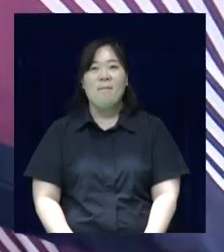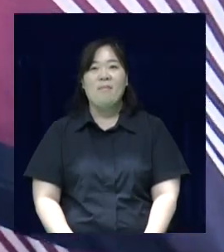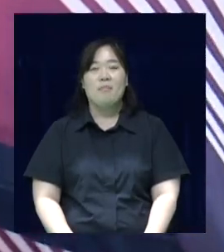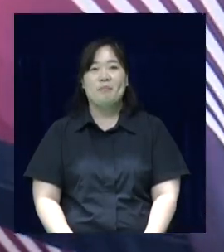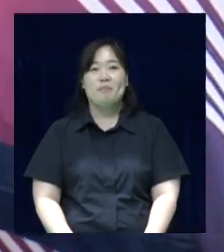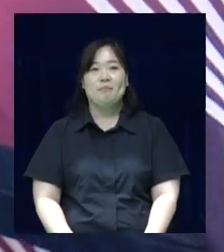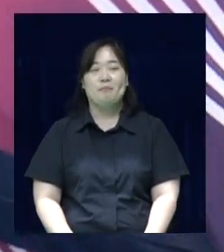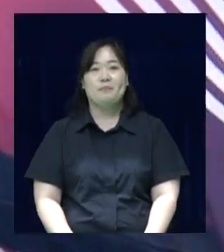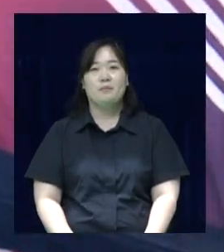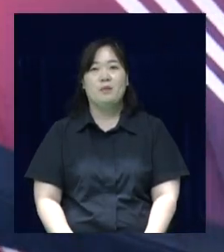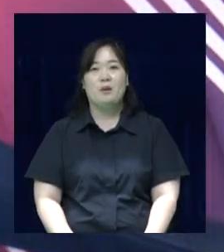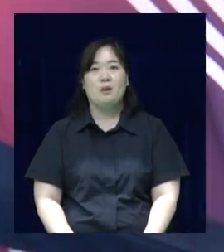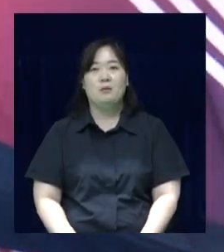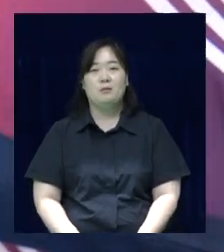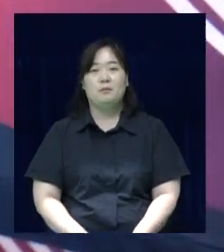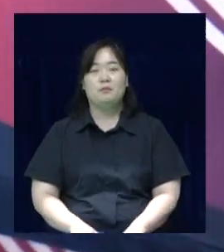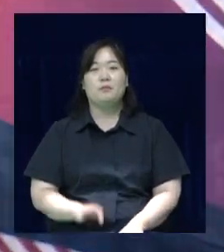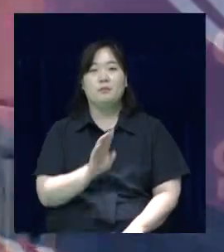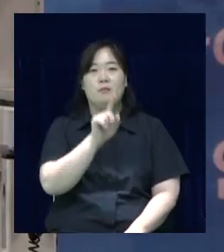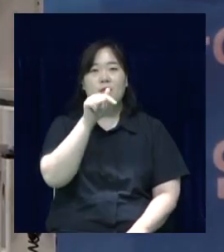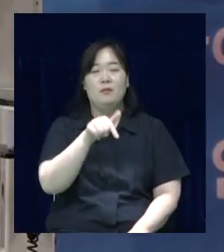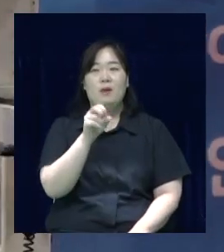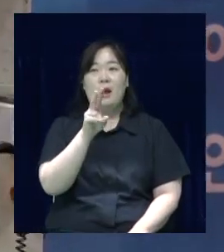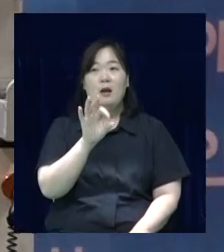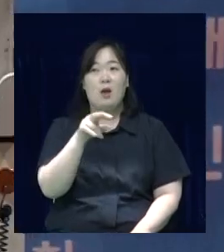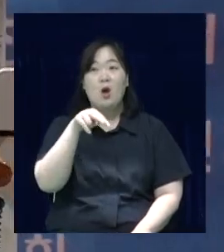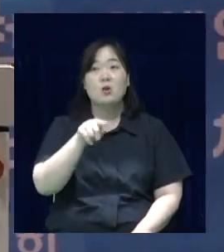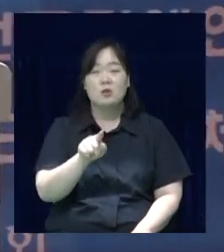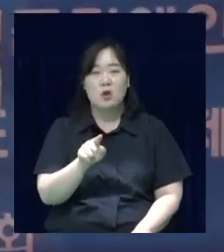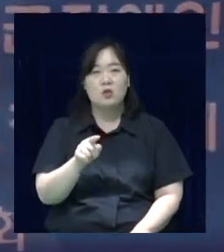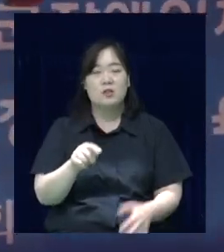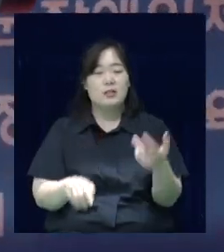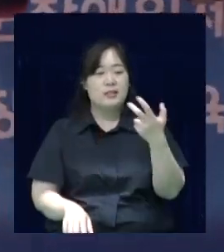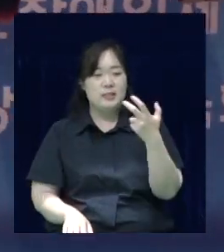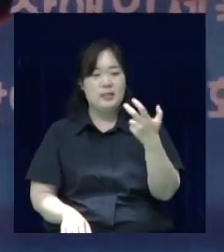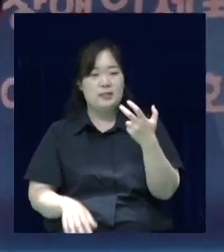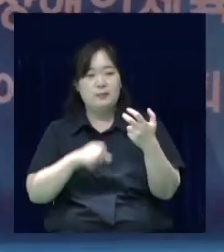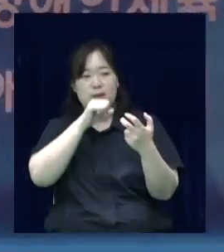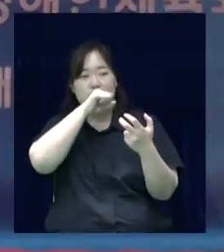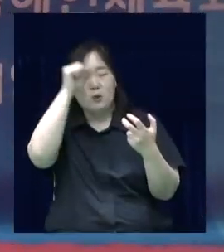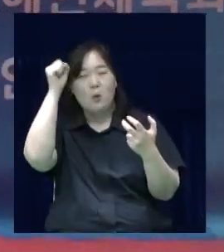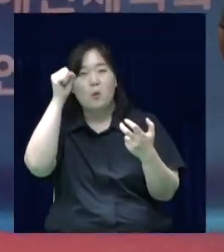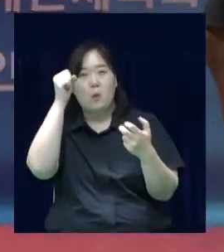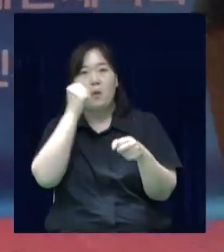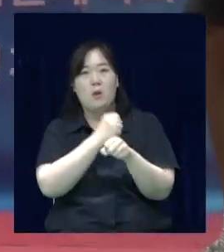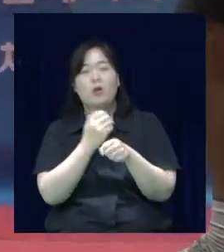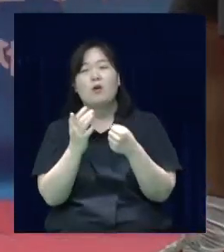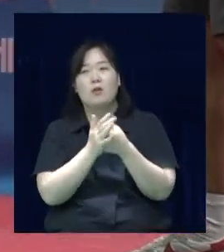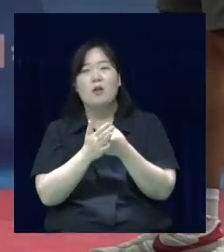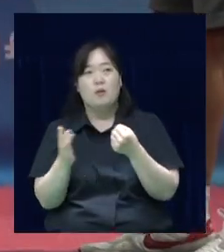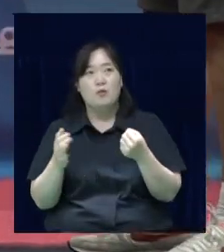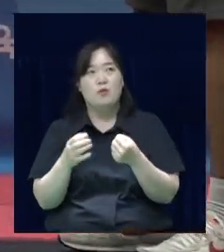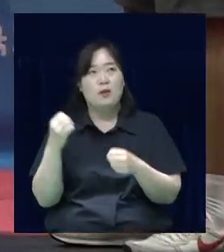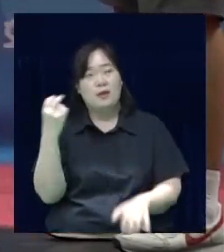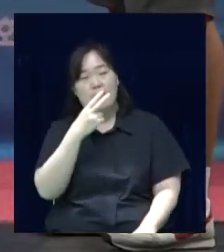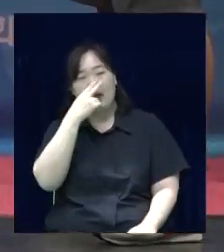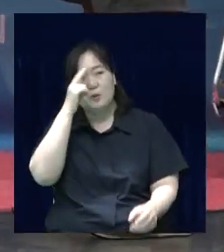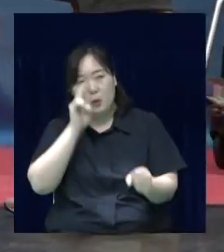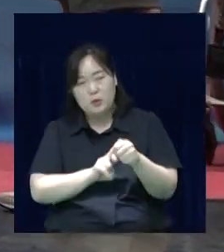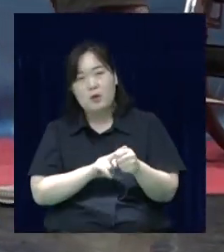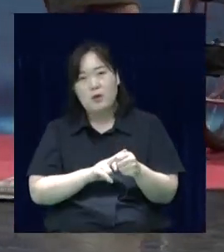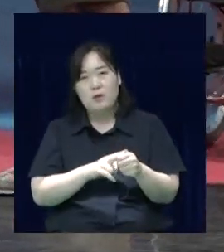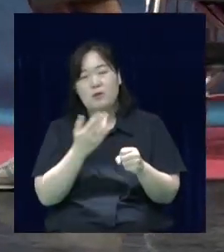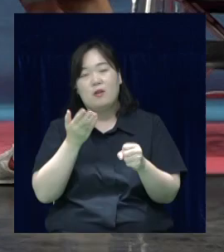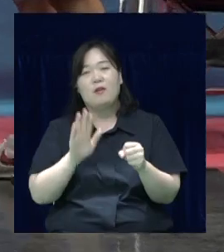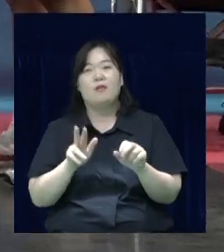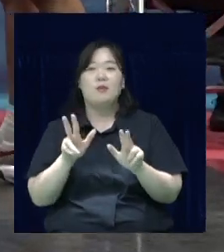박영서 선수 입장에서는 역시나 그 70kg 들어올렸던 기억 때문에 들어올리고 싶었을 텐데 예. 하지만 이번 대회에서는 그러지